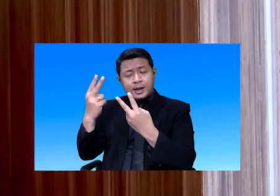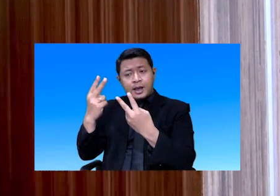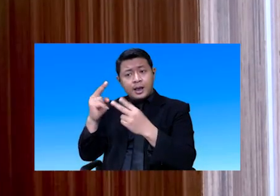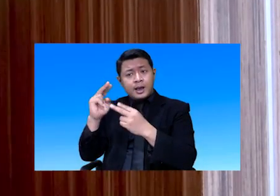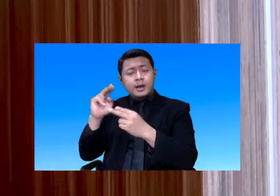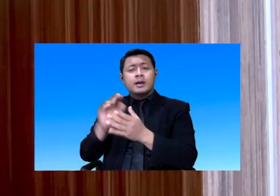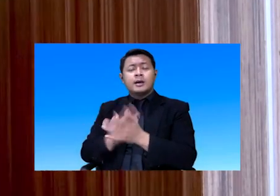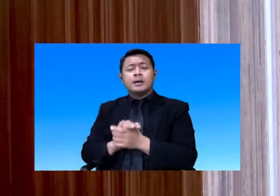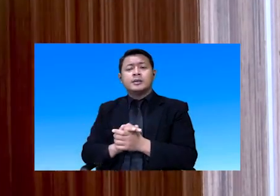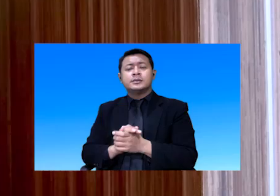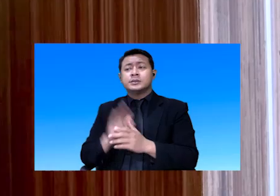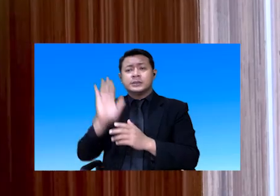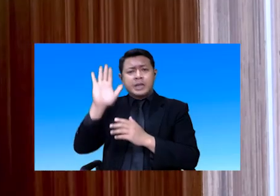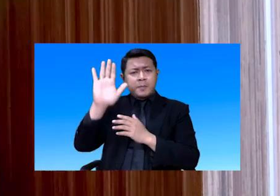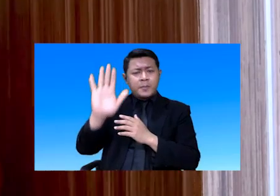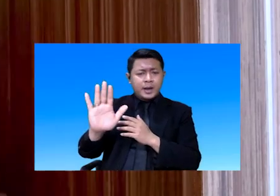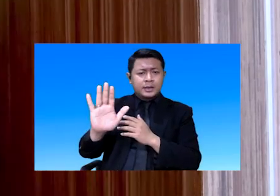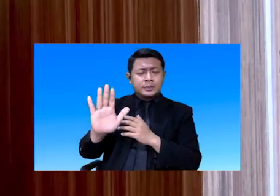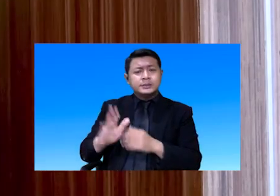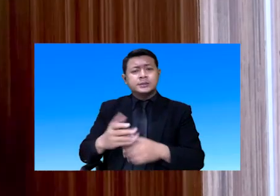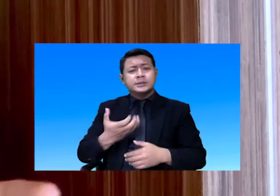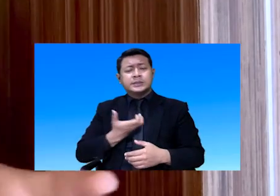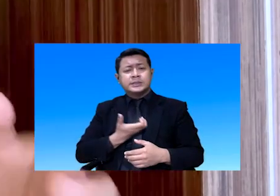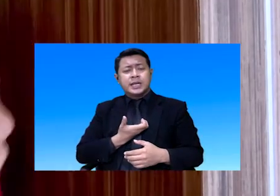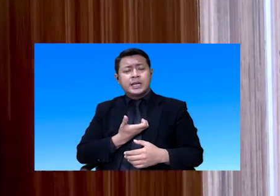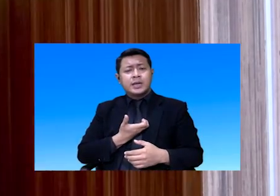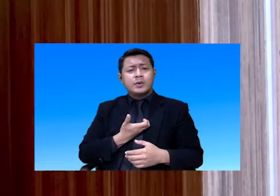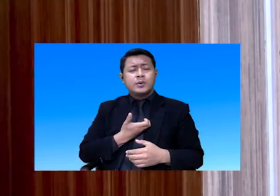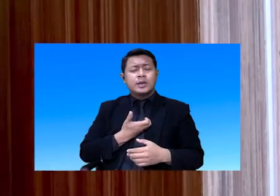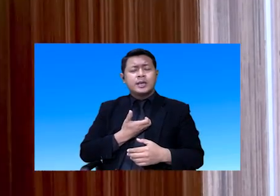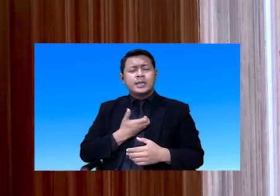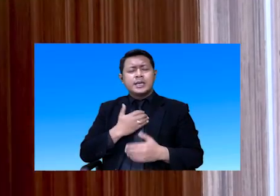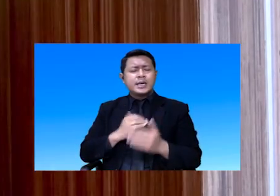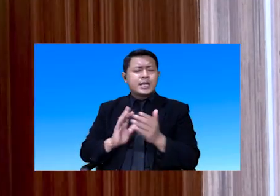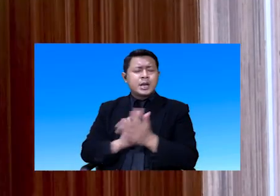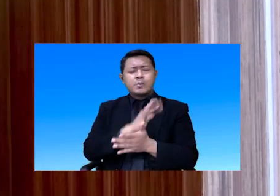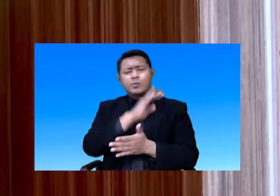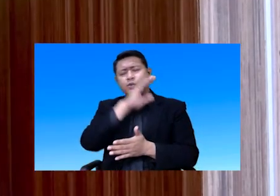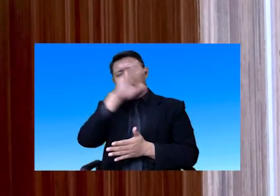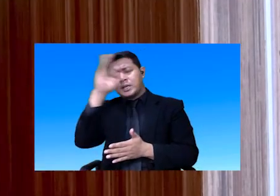keinginan luhur kan terjangkau semua.